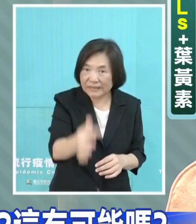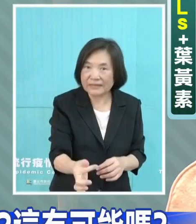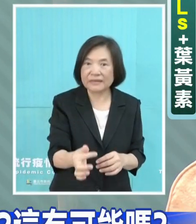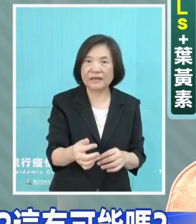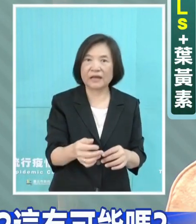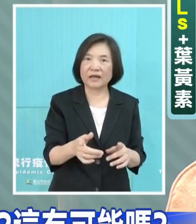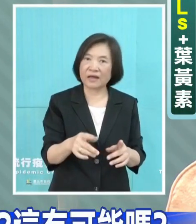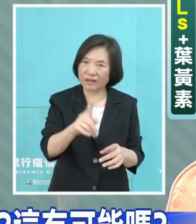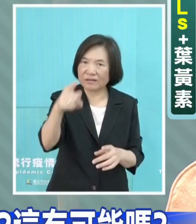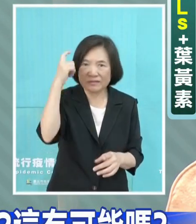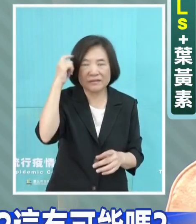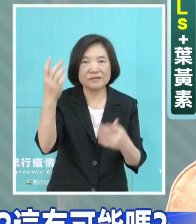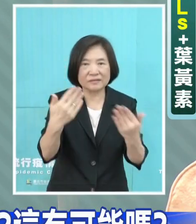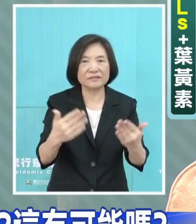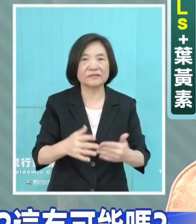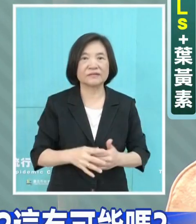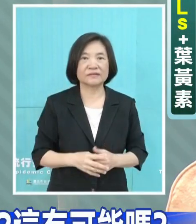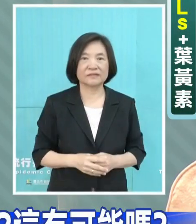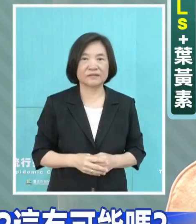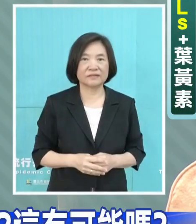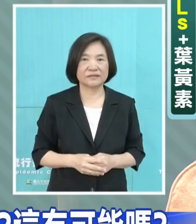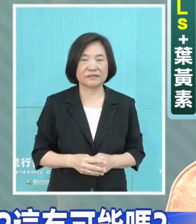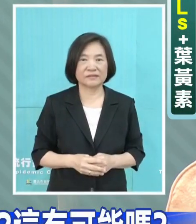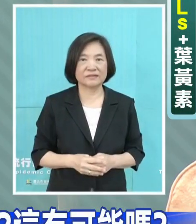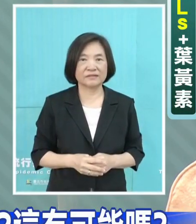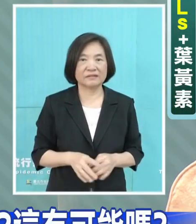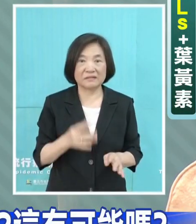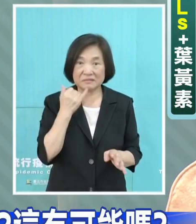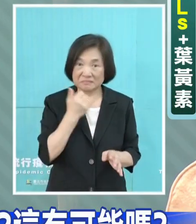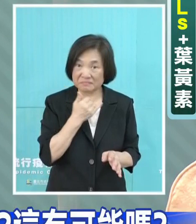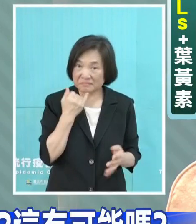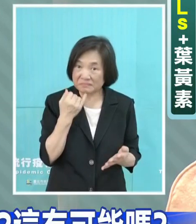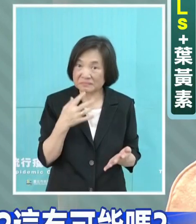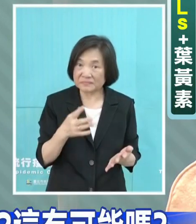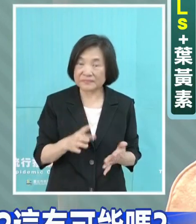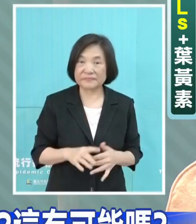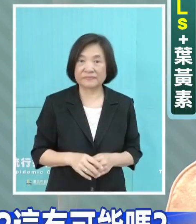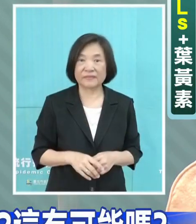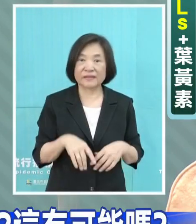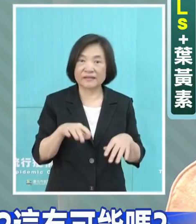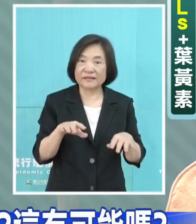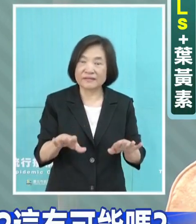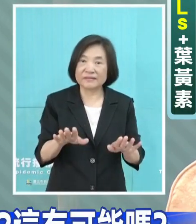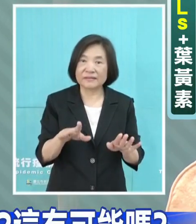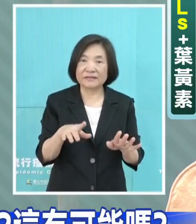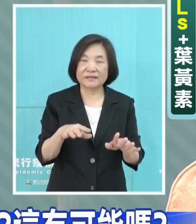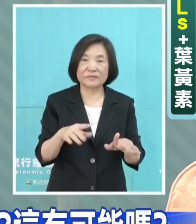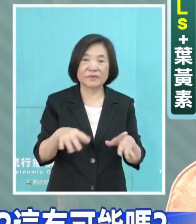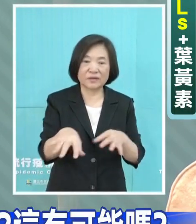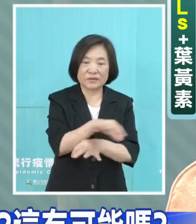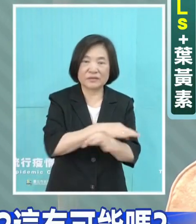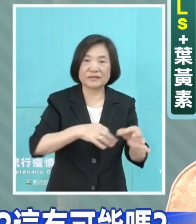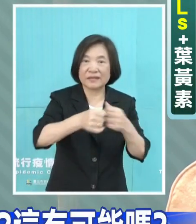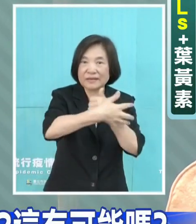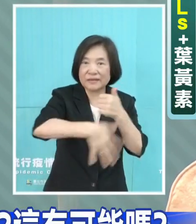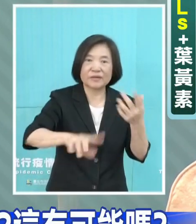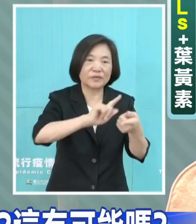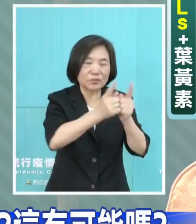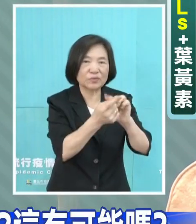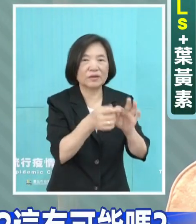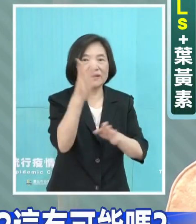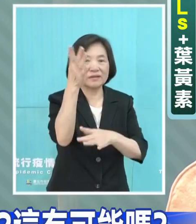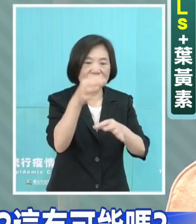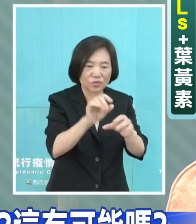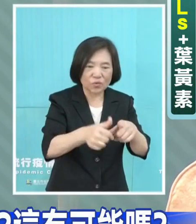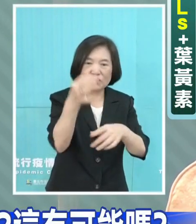个。这可能吗？我不晓得，而且这个还没有牵涉到什么产业的转型的、产业纾困